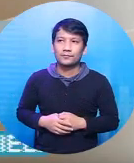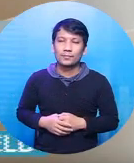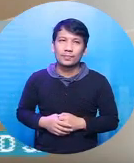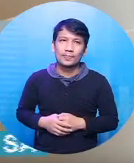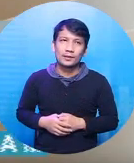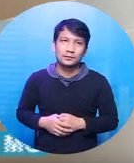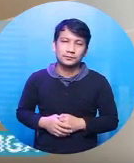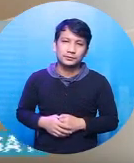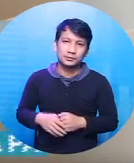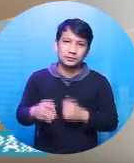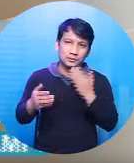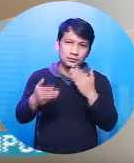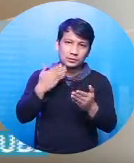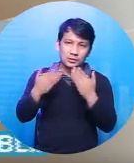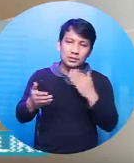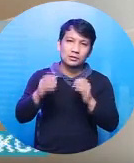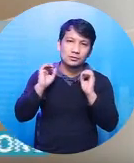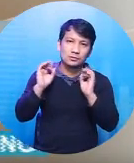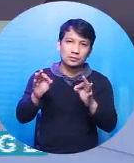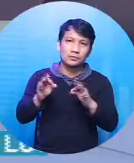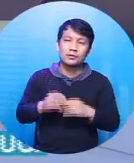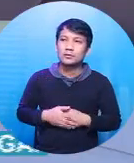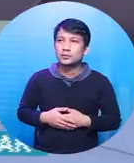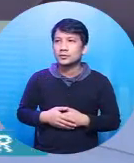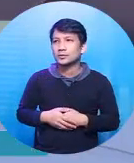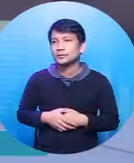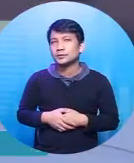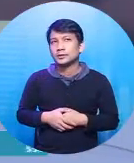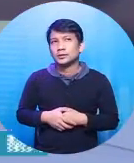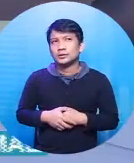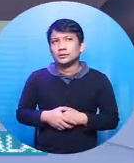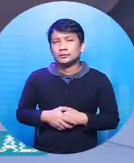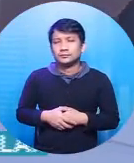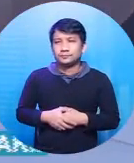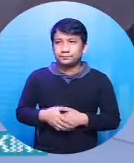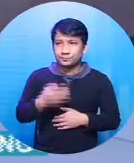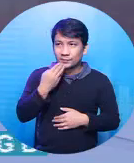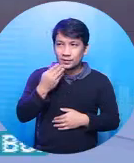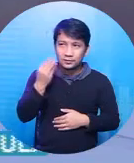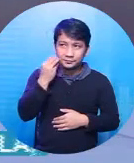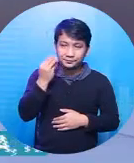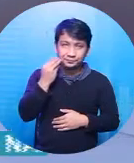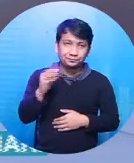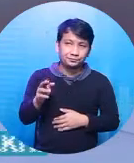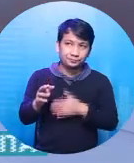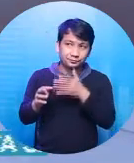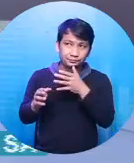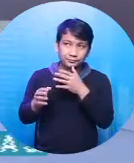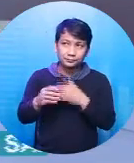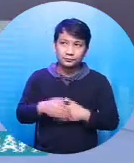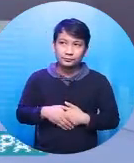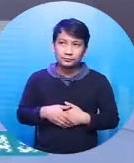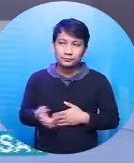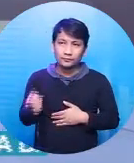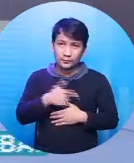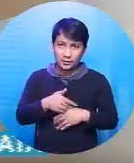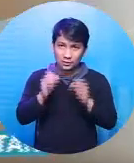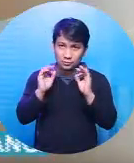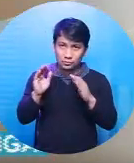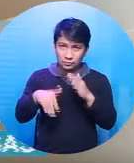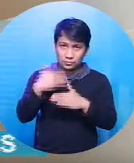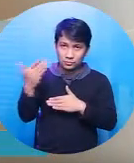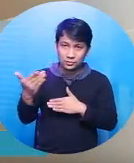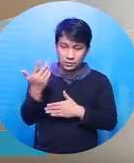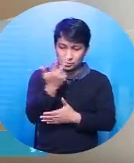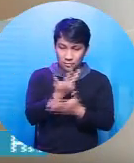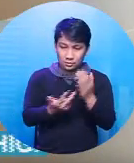Wala pong problema yun, Sir Rafi. Okay Apo. Po. Okay. Nanay Mary? Po. Alright. Okay lang ba next week kayong